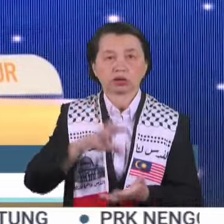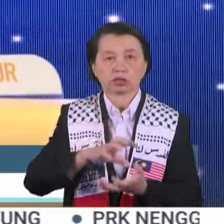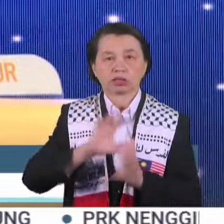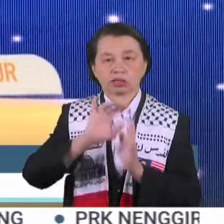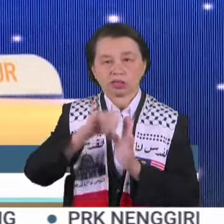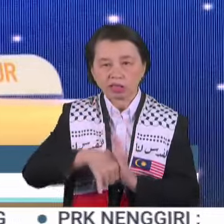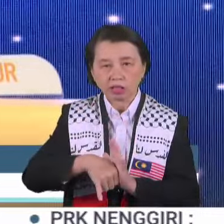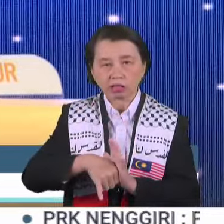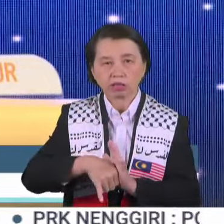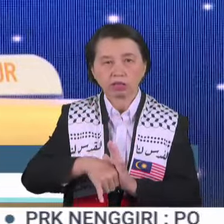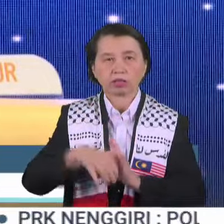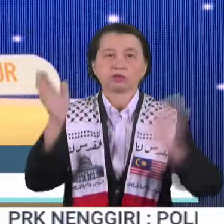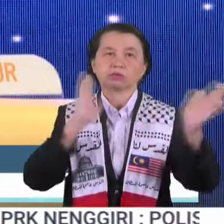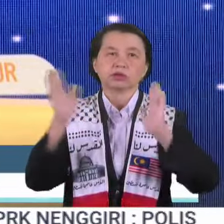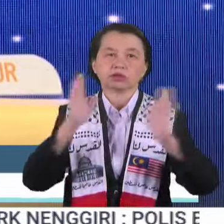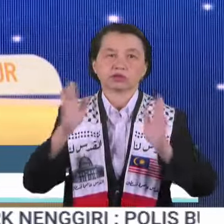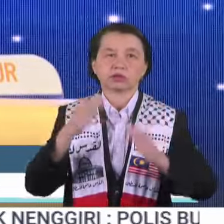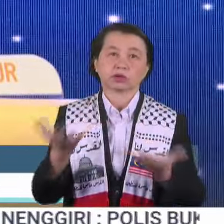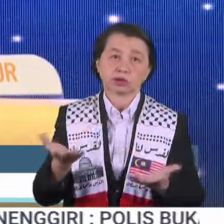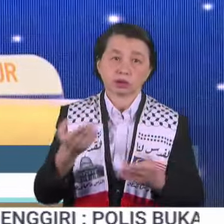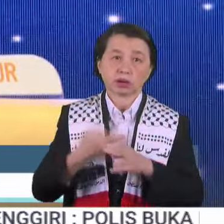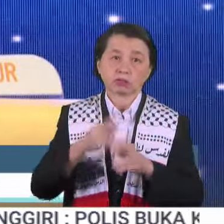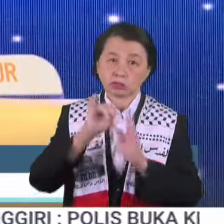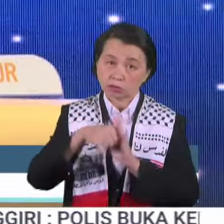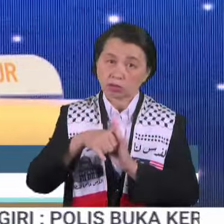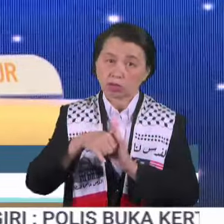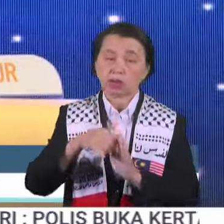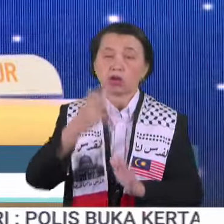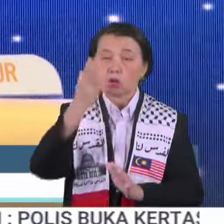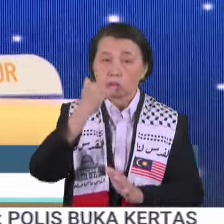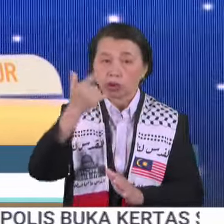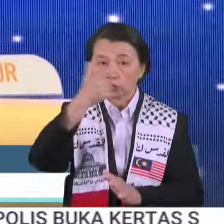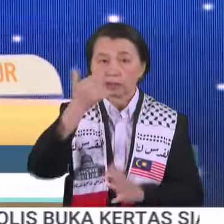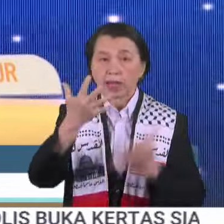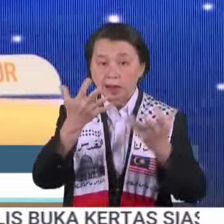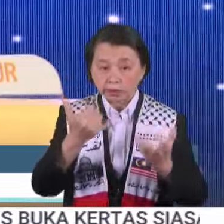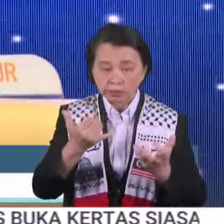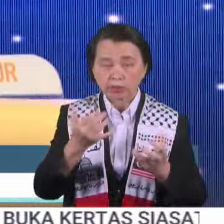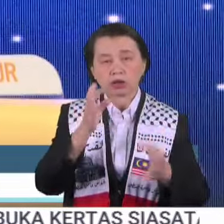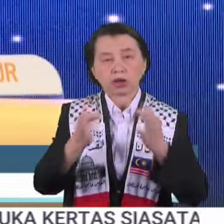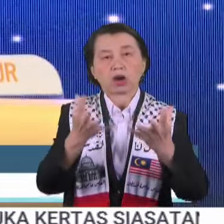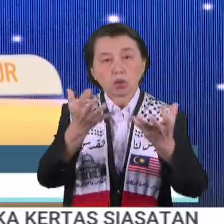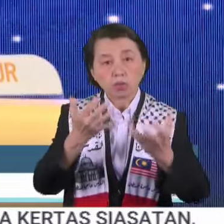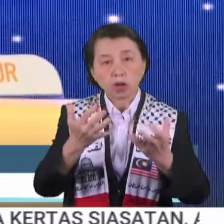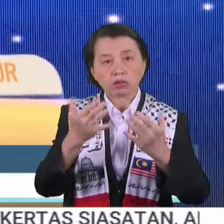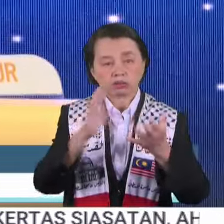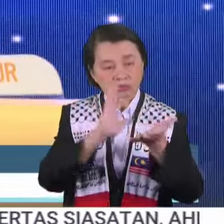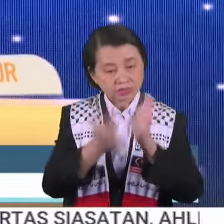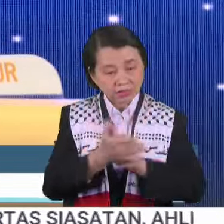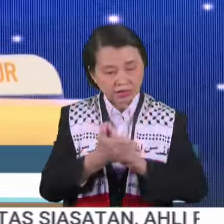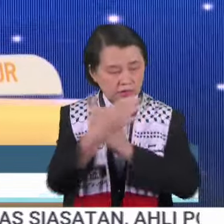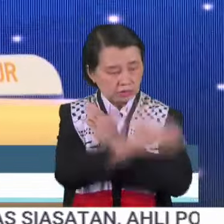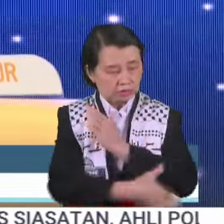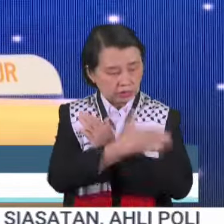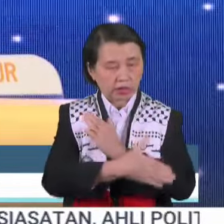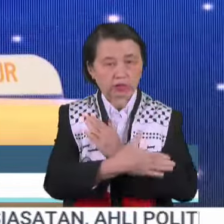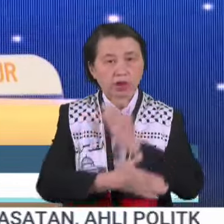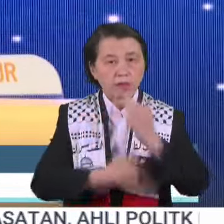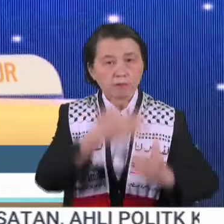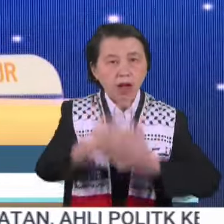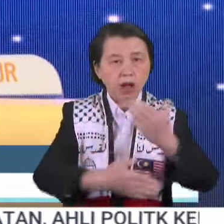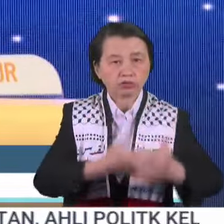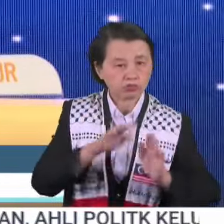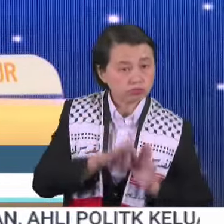menjejaskan imej negara kita. Sebab kalau kita nak menjadi sebuah negara maju, pokok